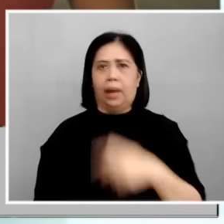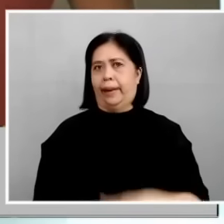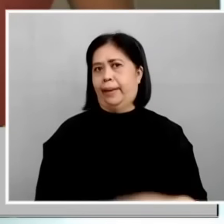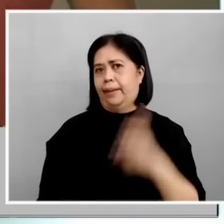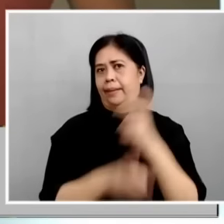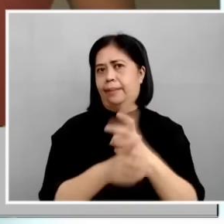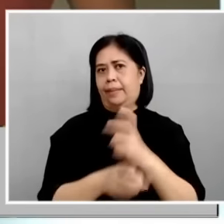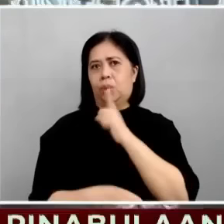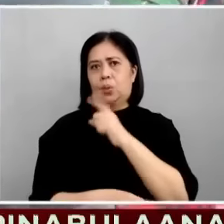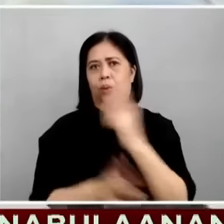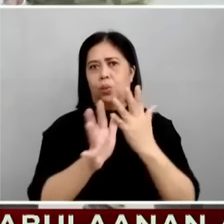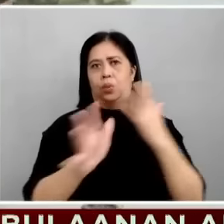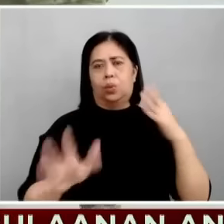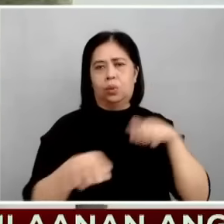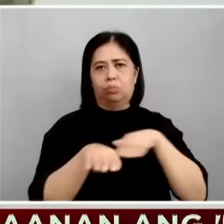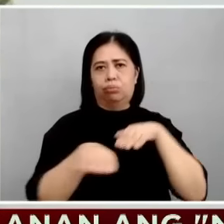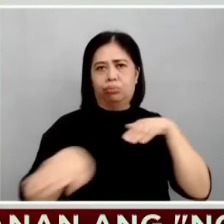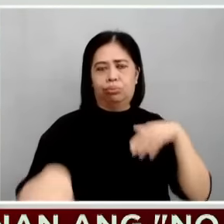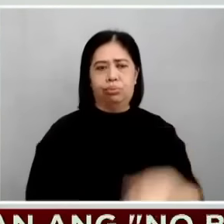pila.